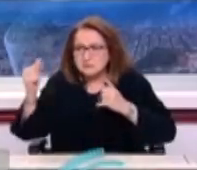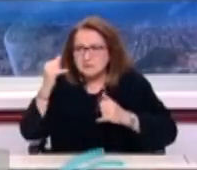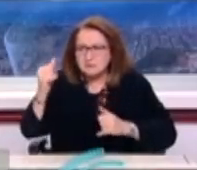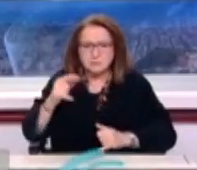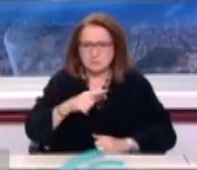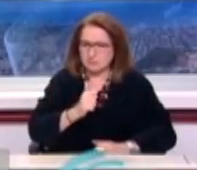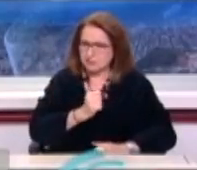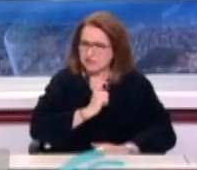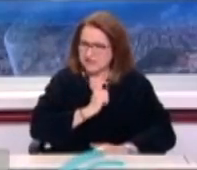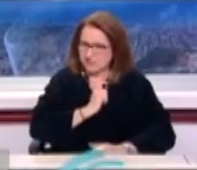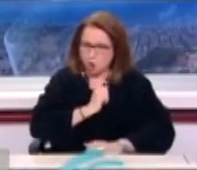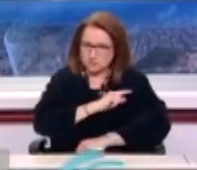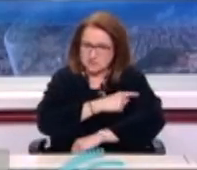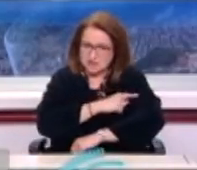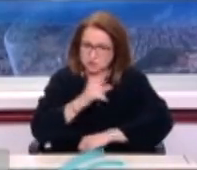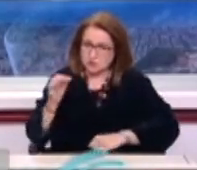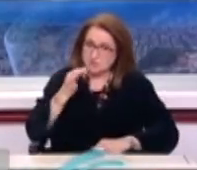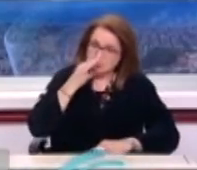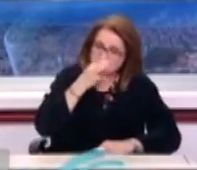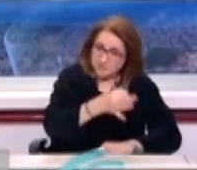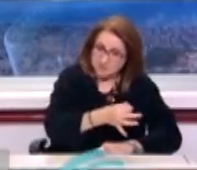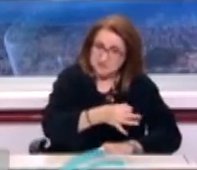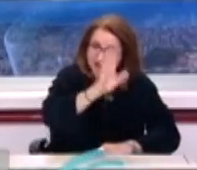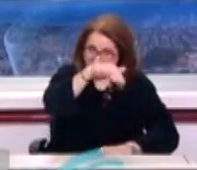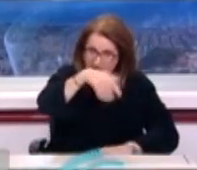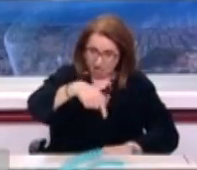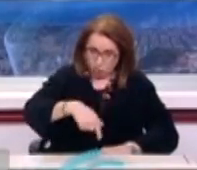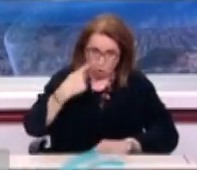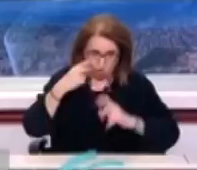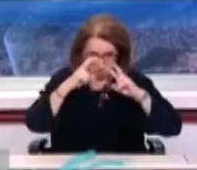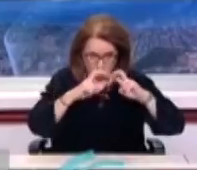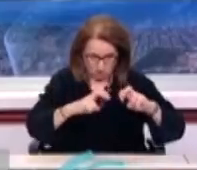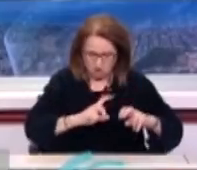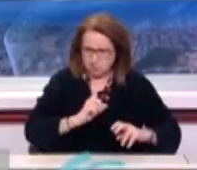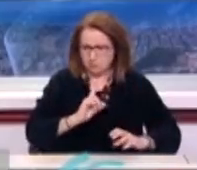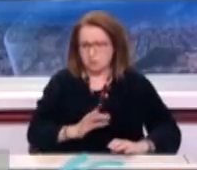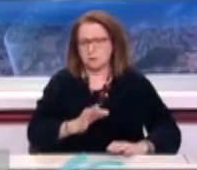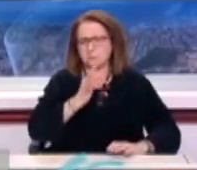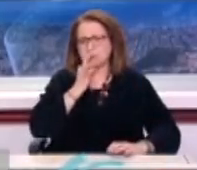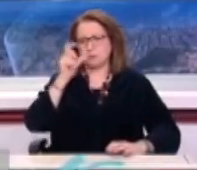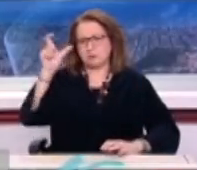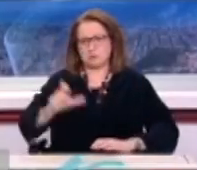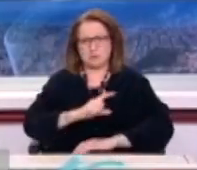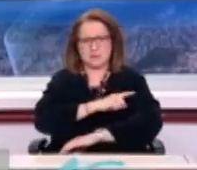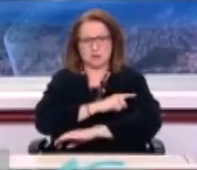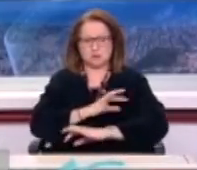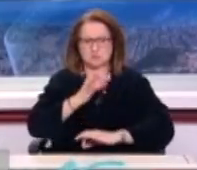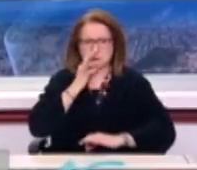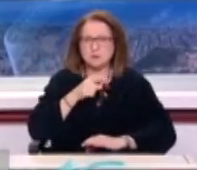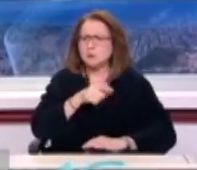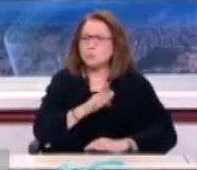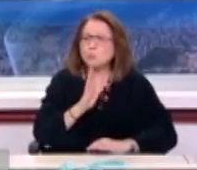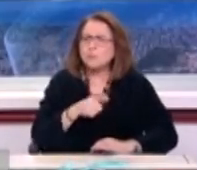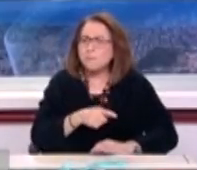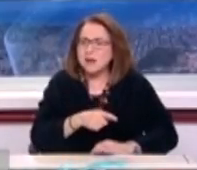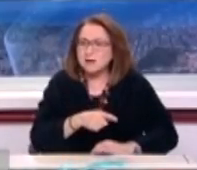γιατρός δεν θα πει στον ασθενή έλα από το ιατρείο να σε εξετάζω, διότι πάντα υπάρχει ο κίνδυνος μετάδοση του ιού στο ιατρείο. Συνεπώς υπάρχει